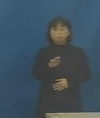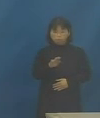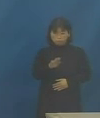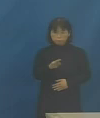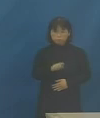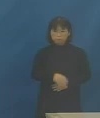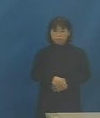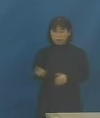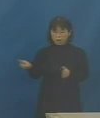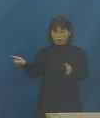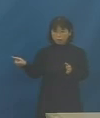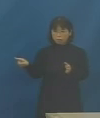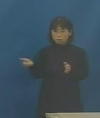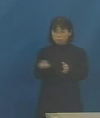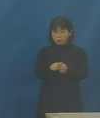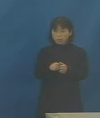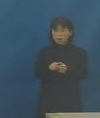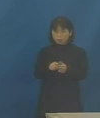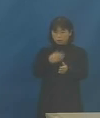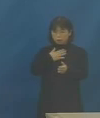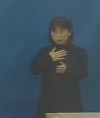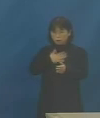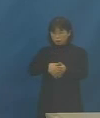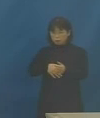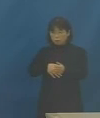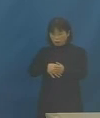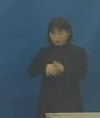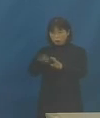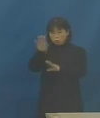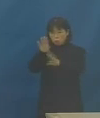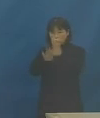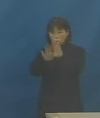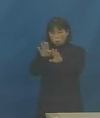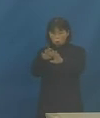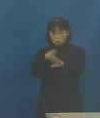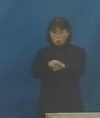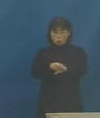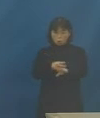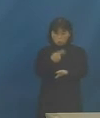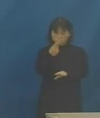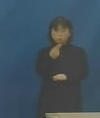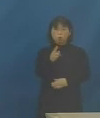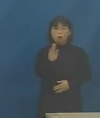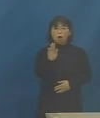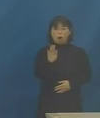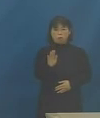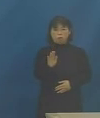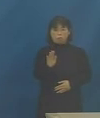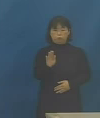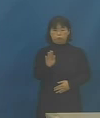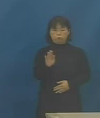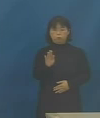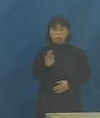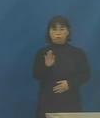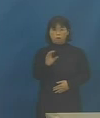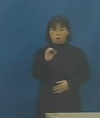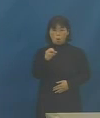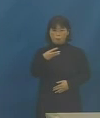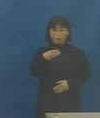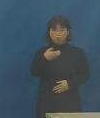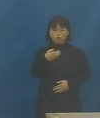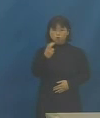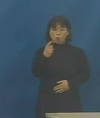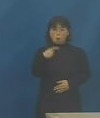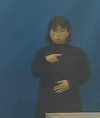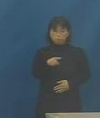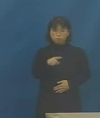きた毛の部分石の結果でみますと8口調が若干ございましてですねオミクロン株と皆